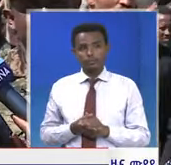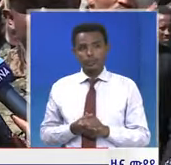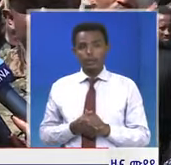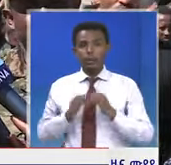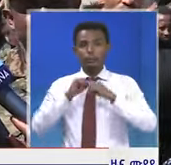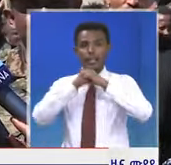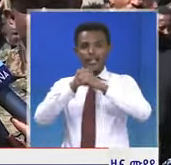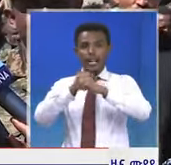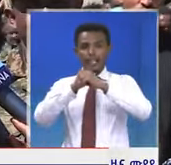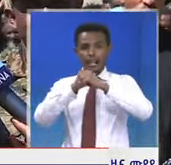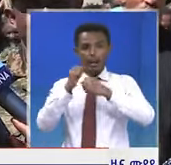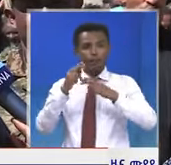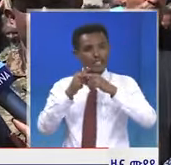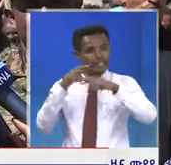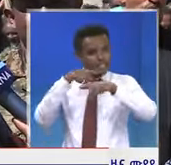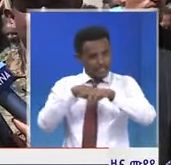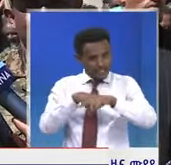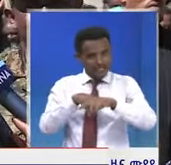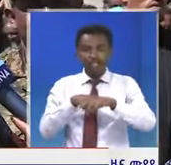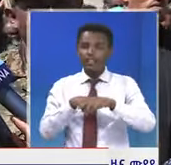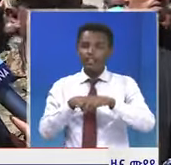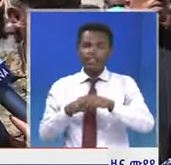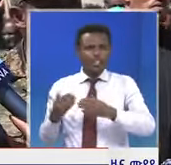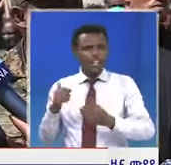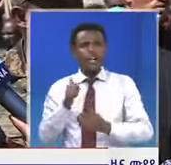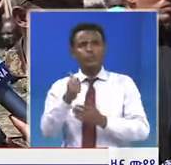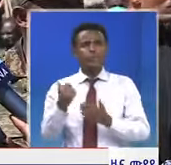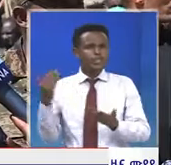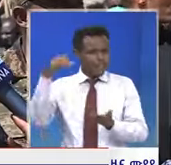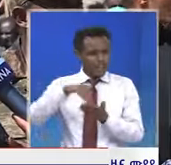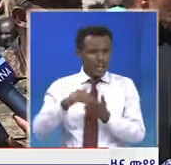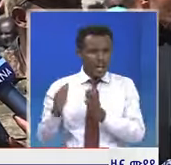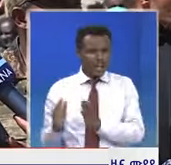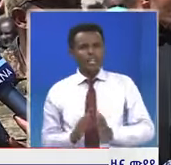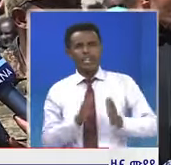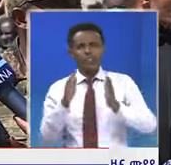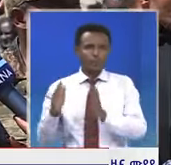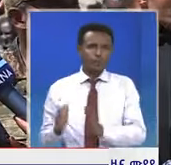መከላከያ ባጭር ጊዜ ራሱን እንደገና አደራጅቶ